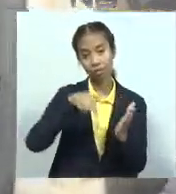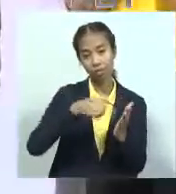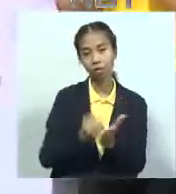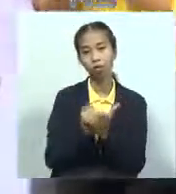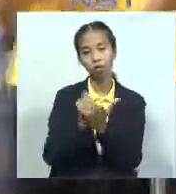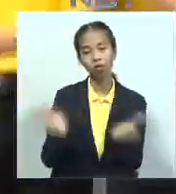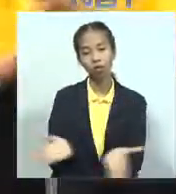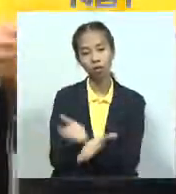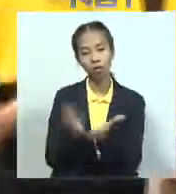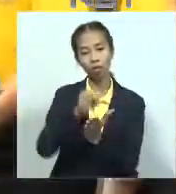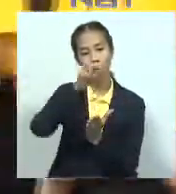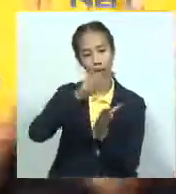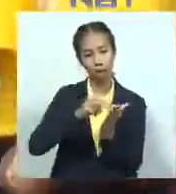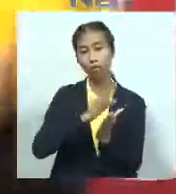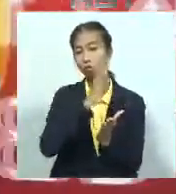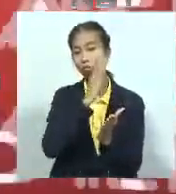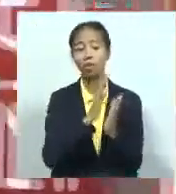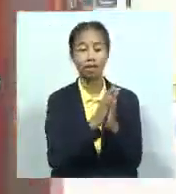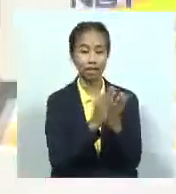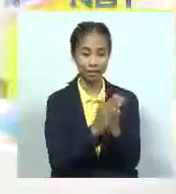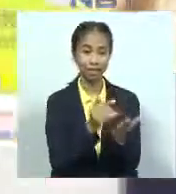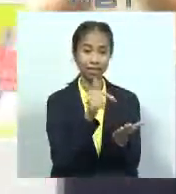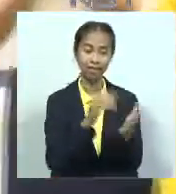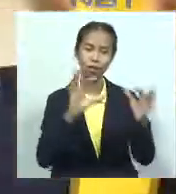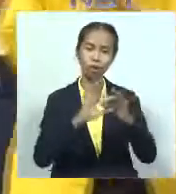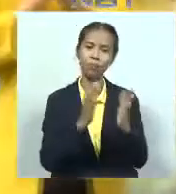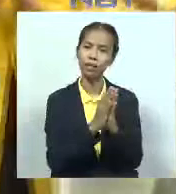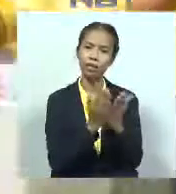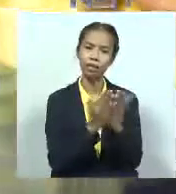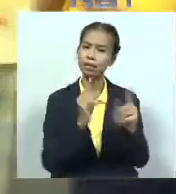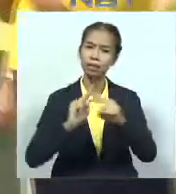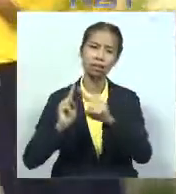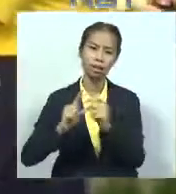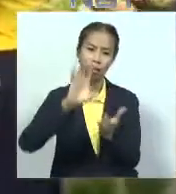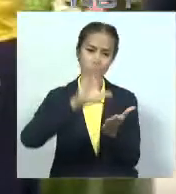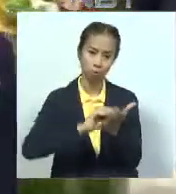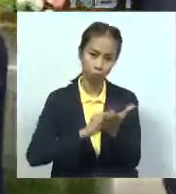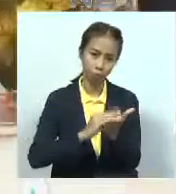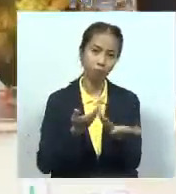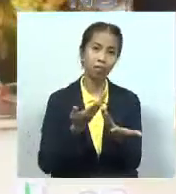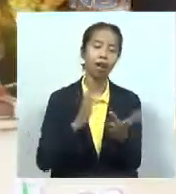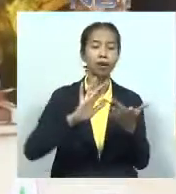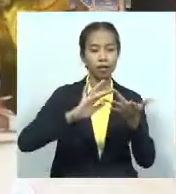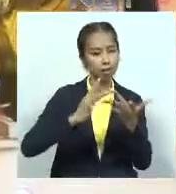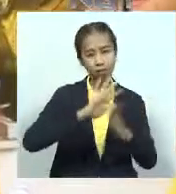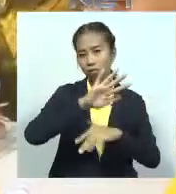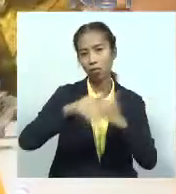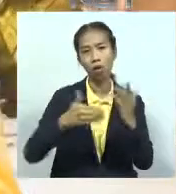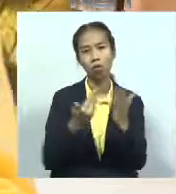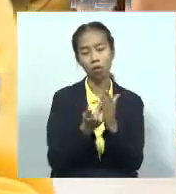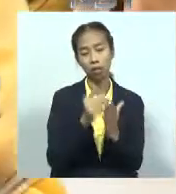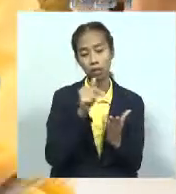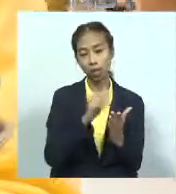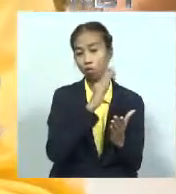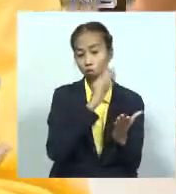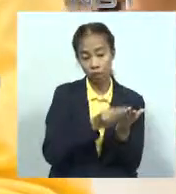านโดยนำค่าหนังสือสื่อและบริการหนังสือที่อยู่ในรูปแบบของข้อมูลอิเล็กทรอนิกส์ผ่านระบบอินเทอร์เน็ตทุกประเภทสามาร